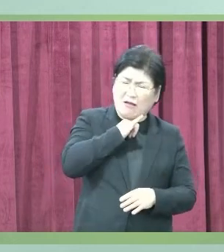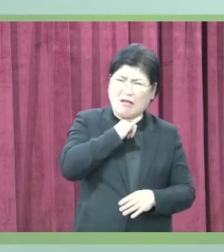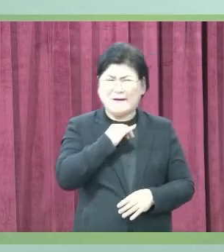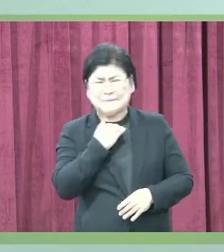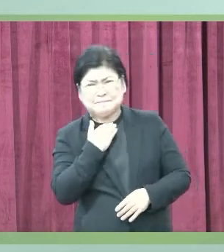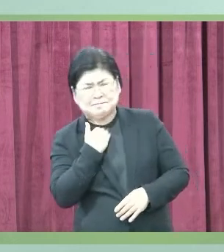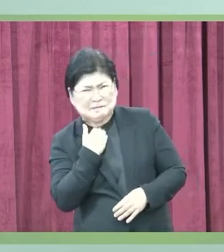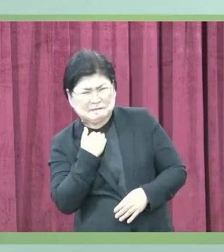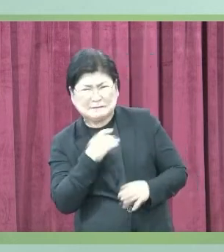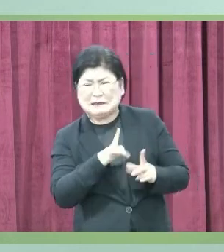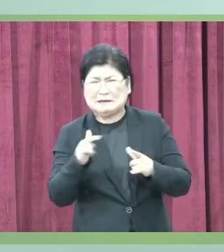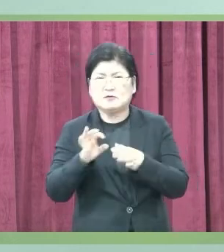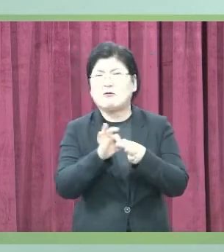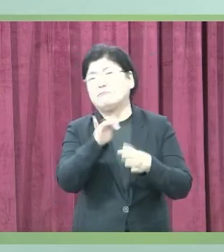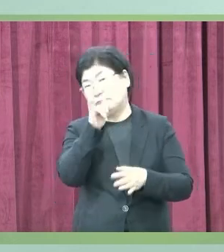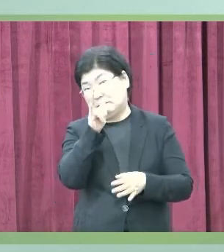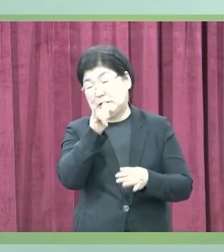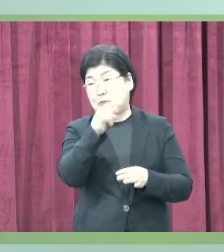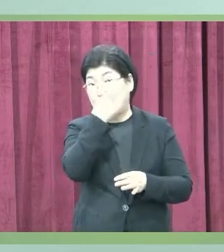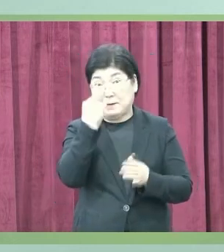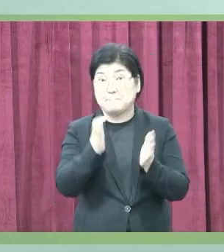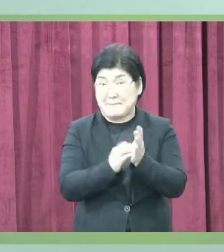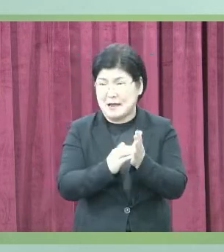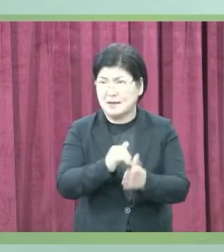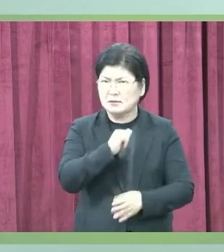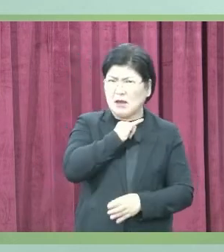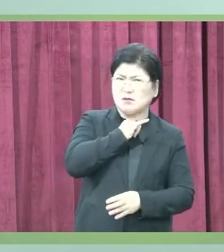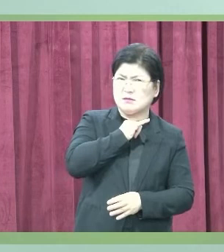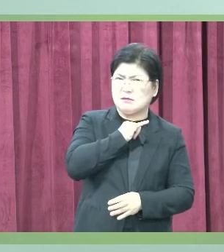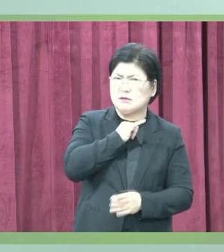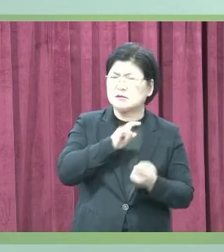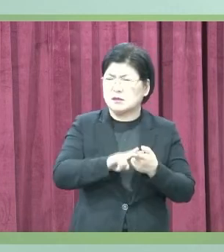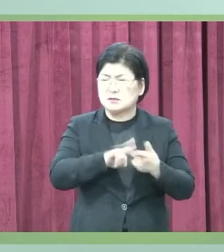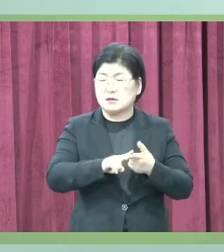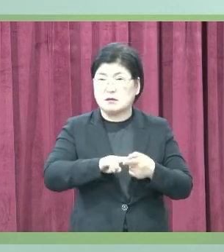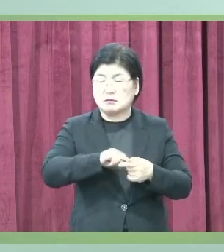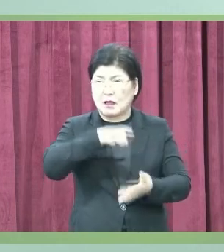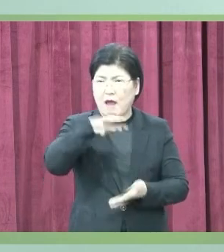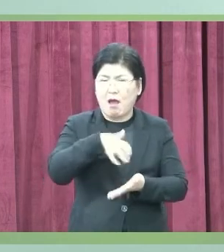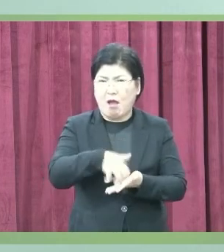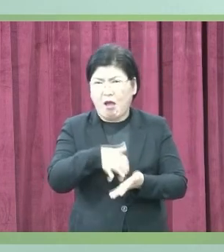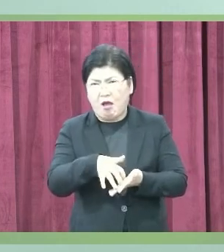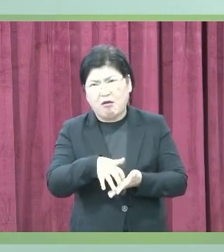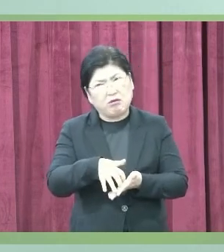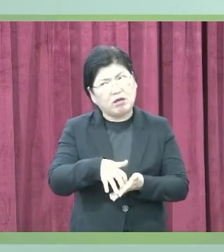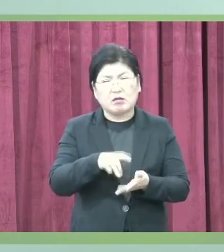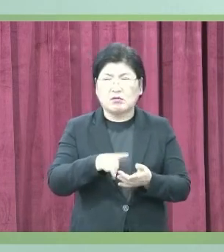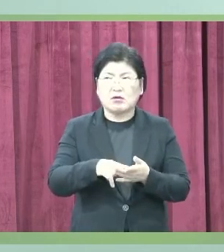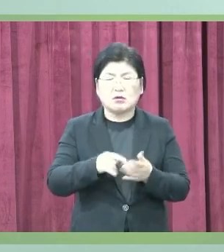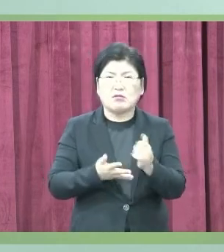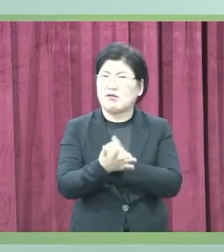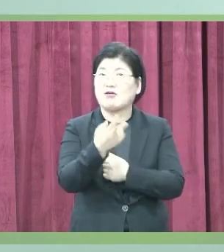역시 유의하게 영향이 있는 것으로 나타났고요. 자살 시도 여부는 크게 통계적으로 유의한 변수는 아니었습니다. 이걸 조금